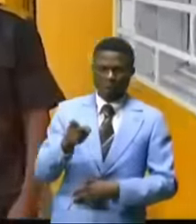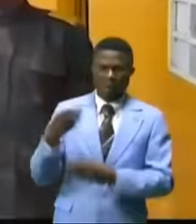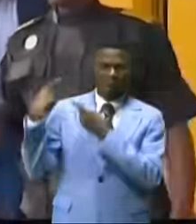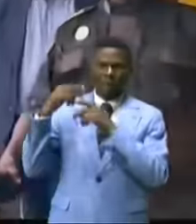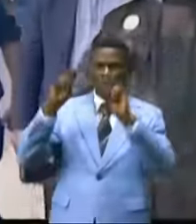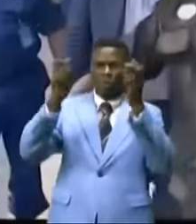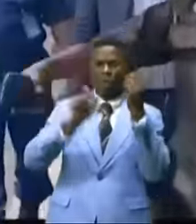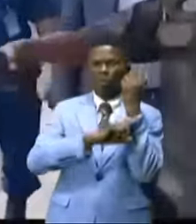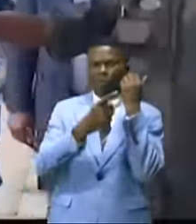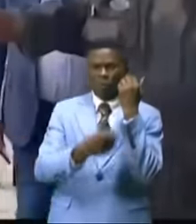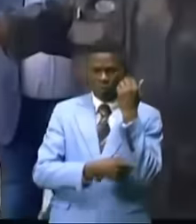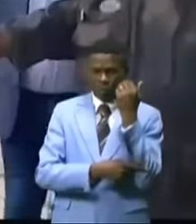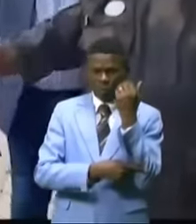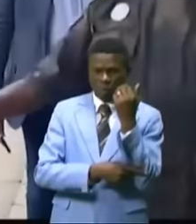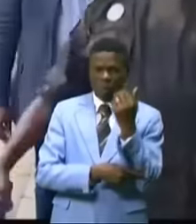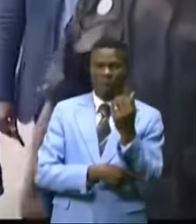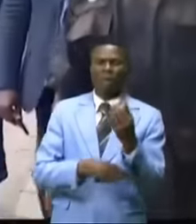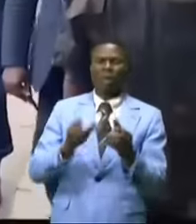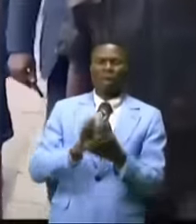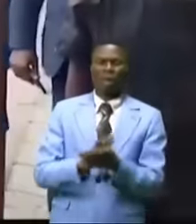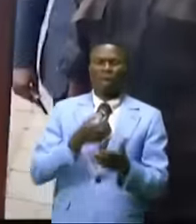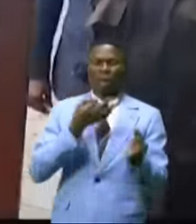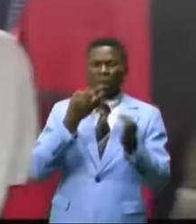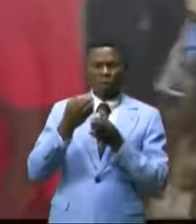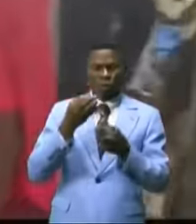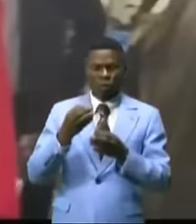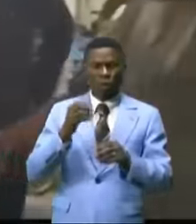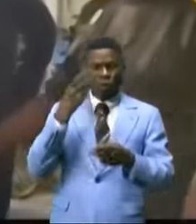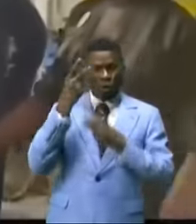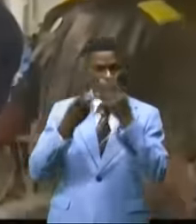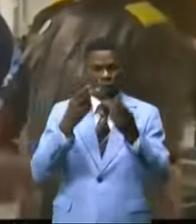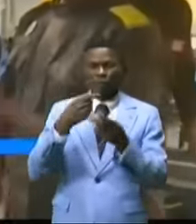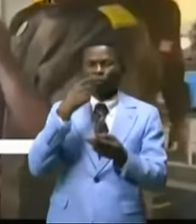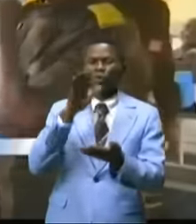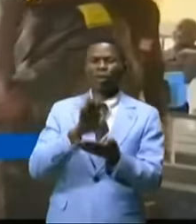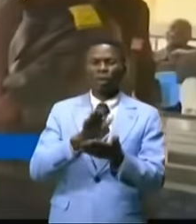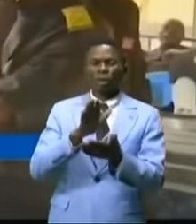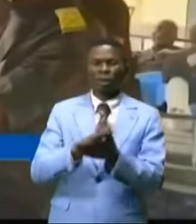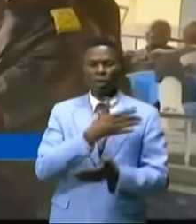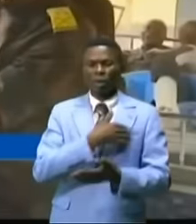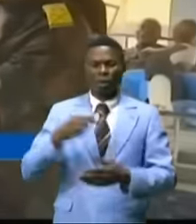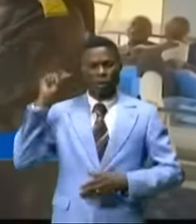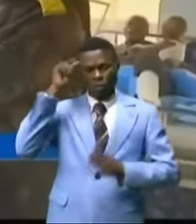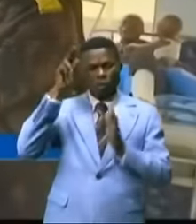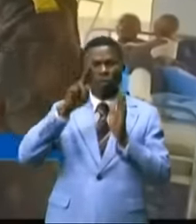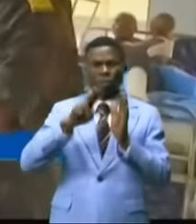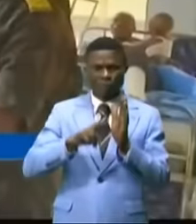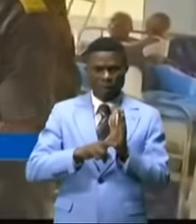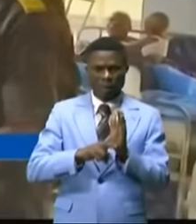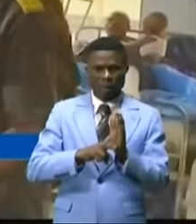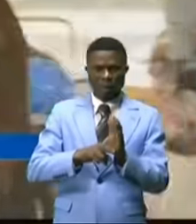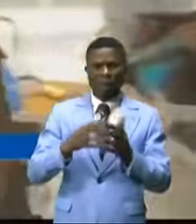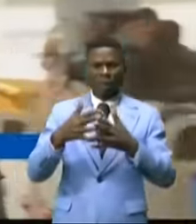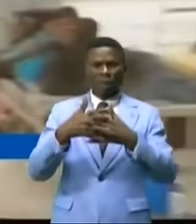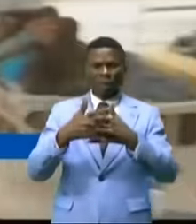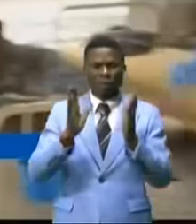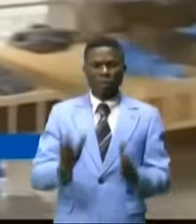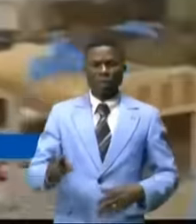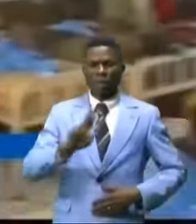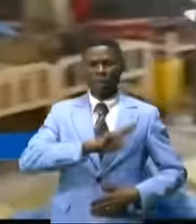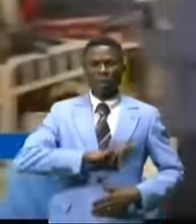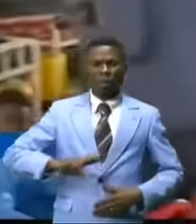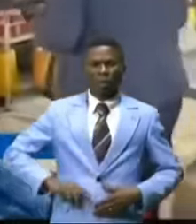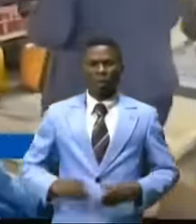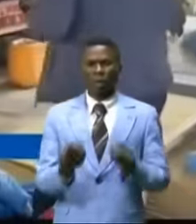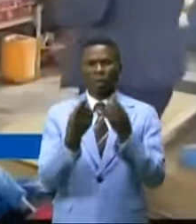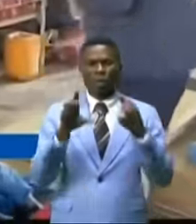Goma, Emmanuel Olen a profité de son séjour pour remercier au nom du gouvernement les partenaires de la République